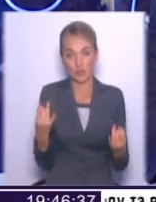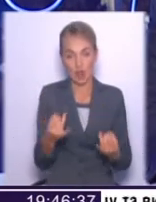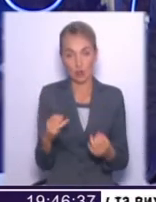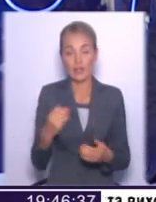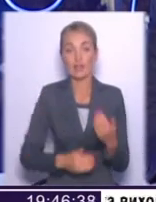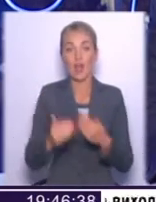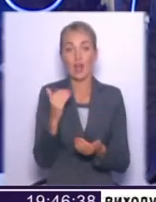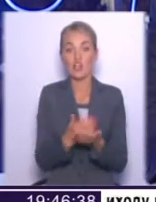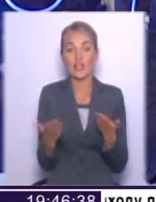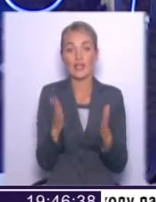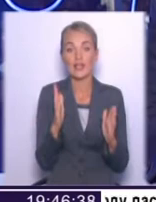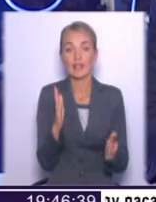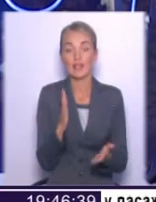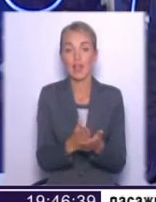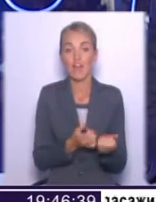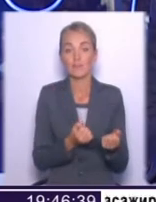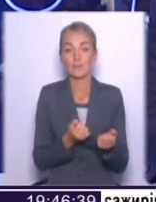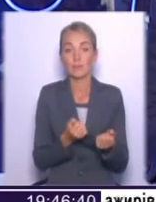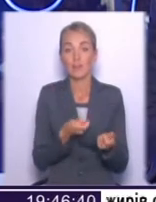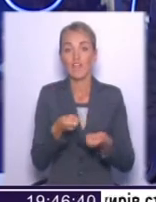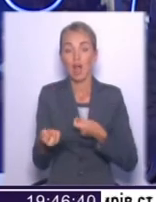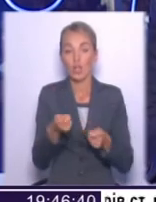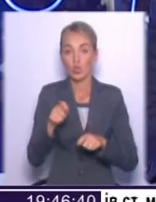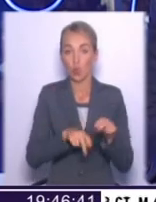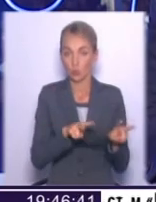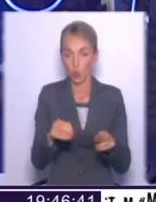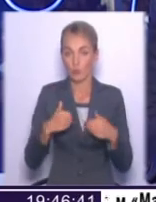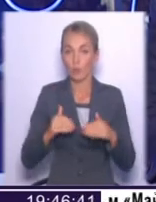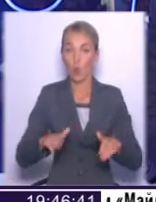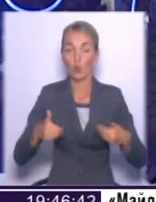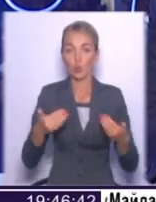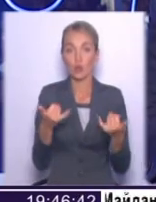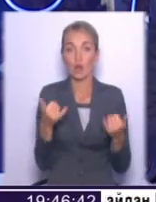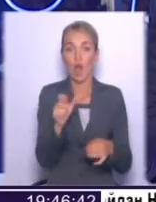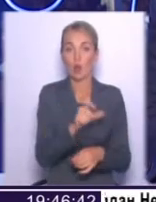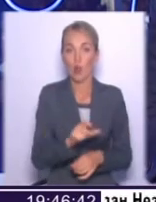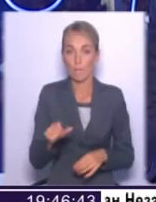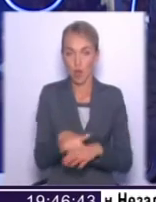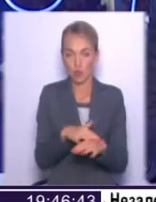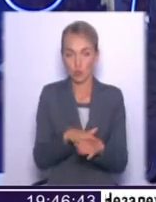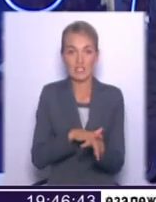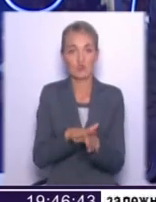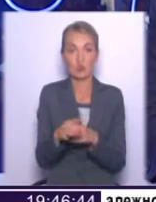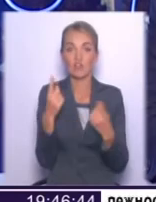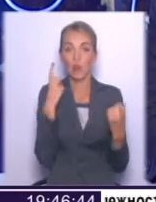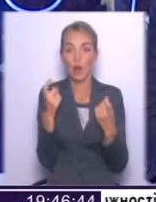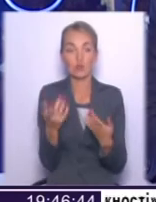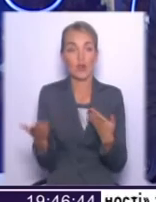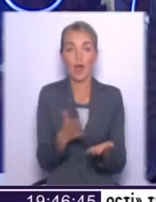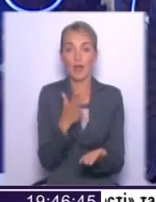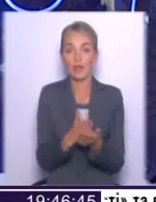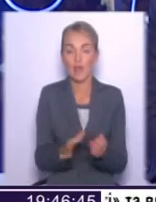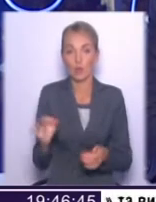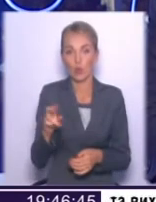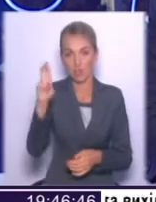є важелі контролю, ось якраз ми пропонуємо для громадськості абсолютно всю інформацію, яка є про державні